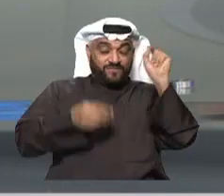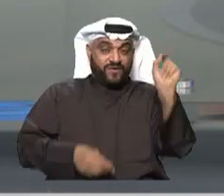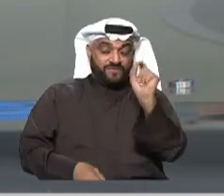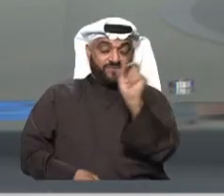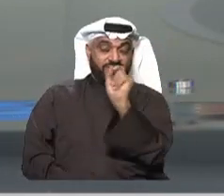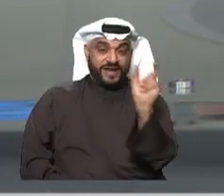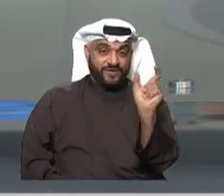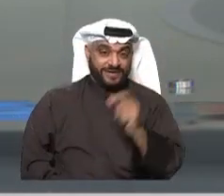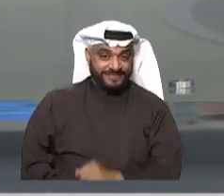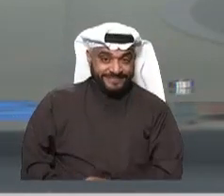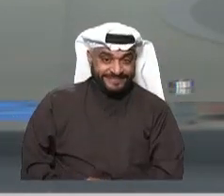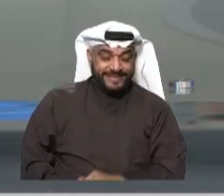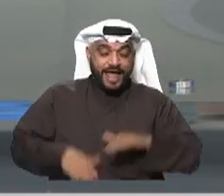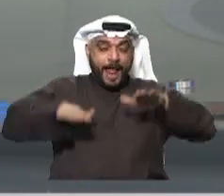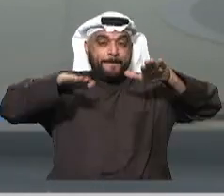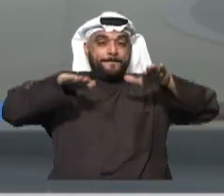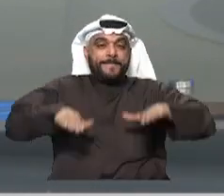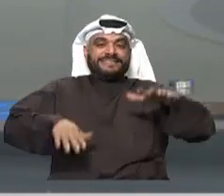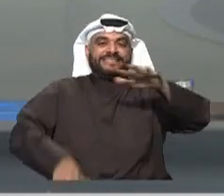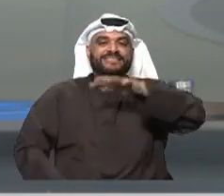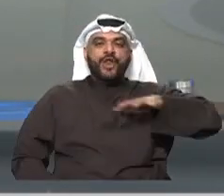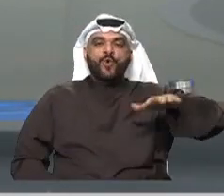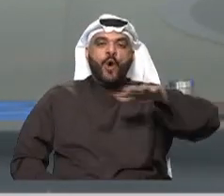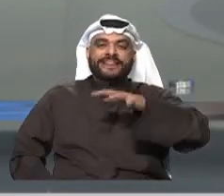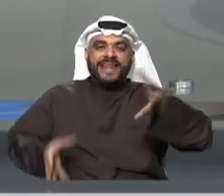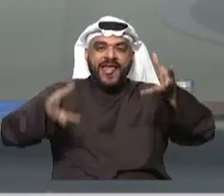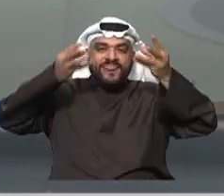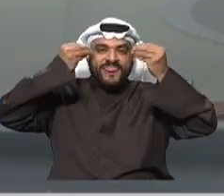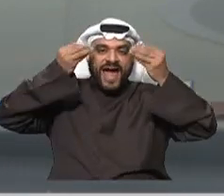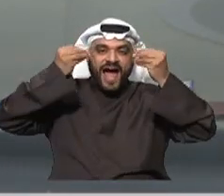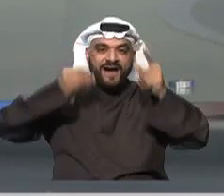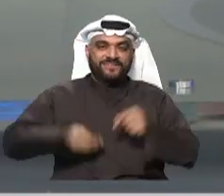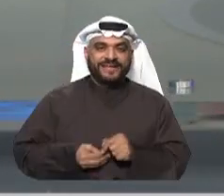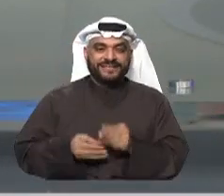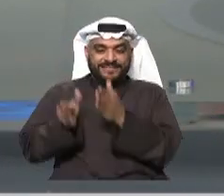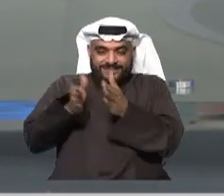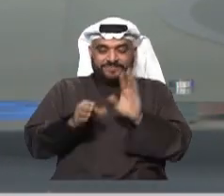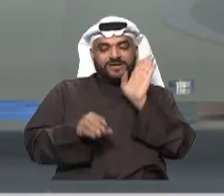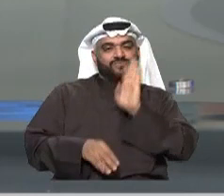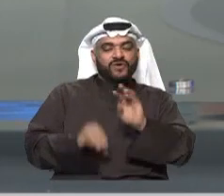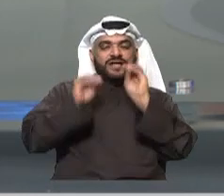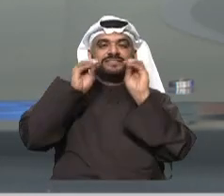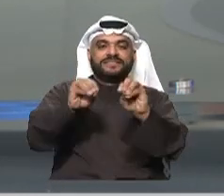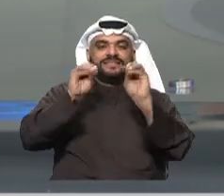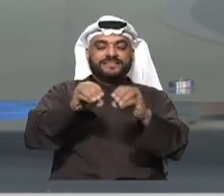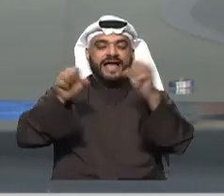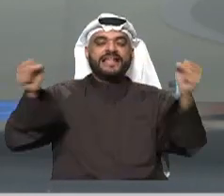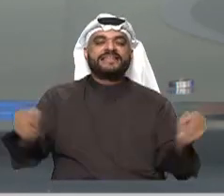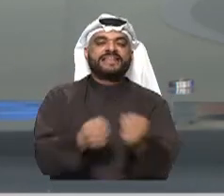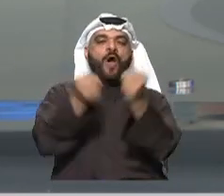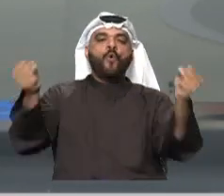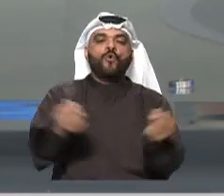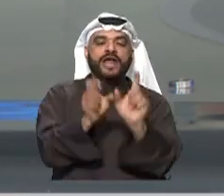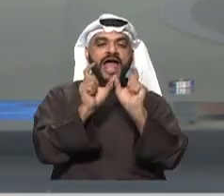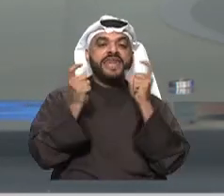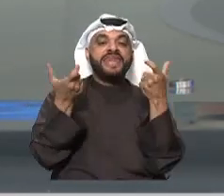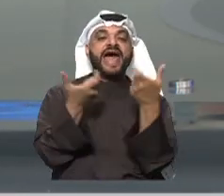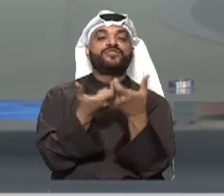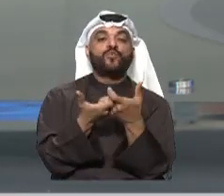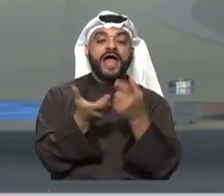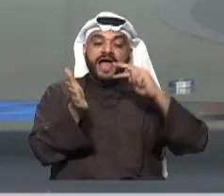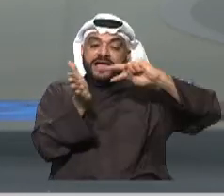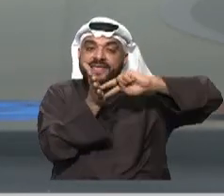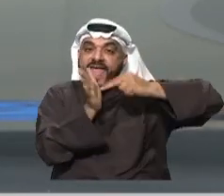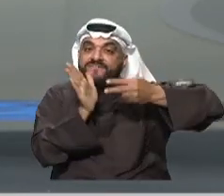والاهداف المجلس الوطني للثقافه والفنون والاداب نظم دوره في هذا او ندوه في هذا الاطار خصصت